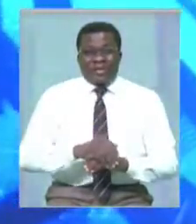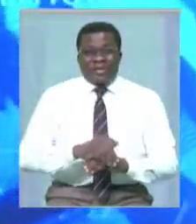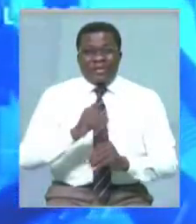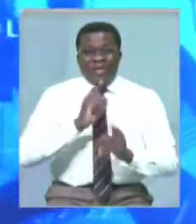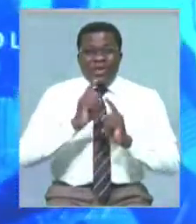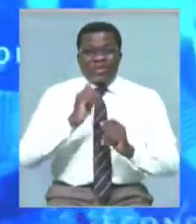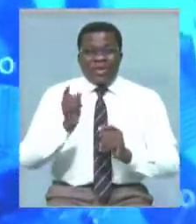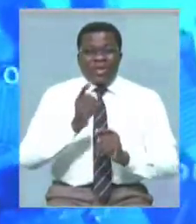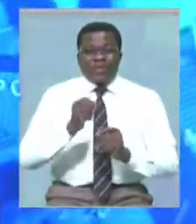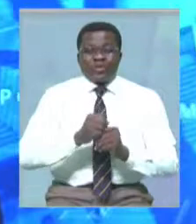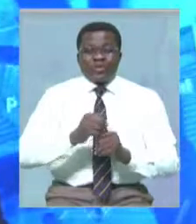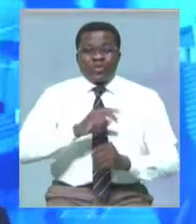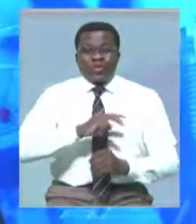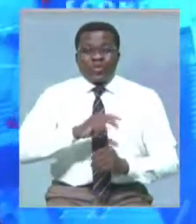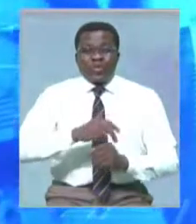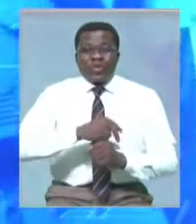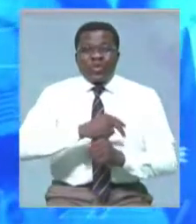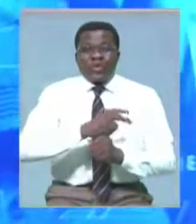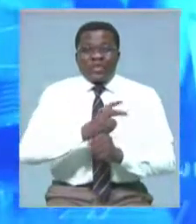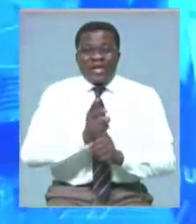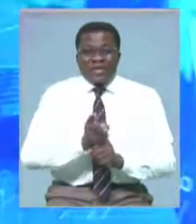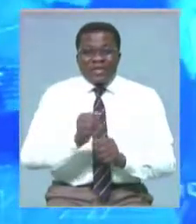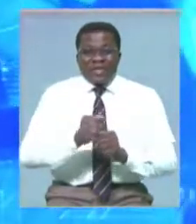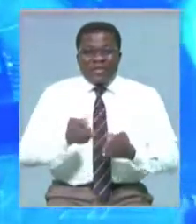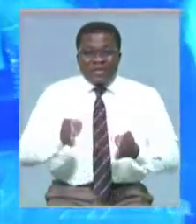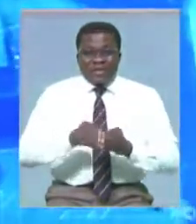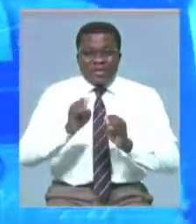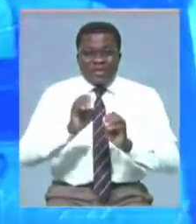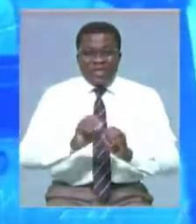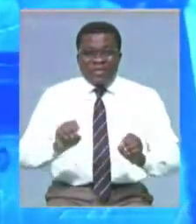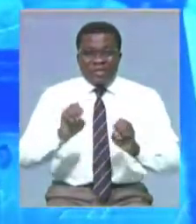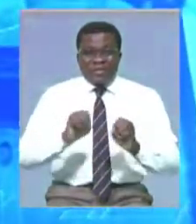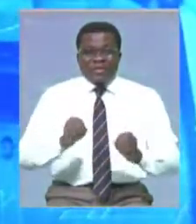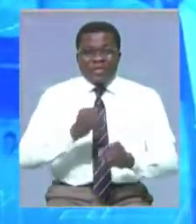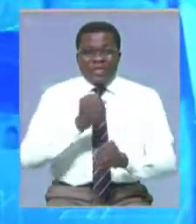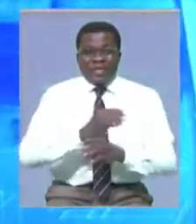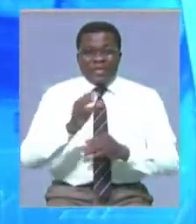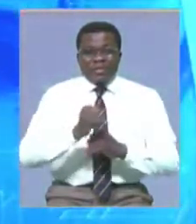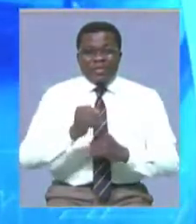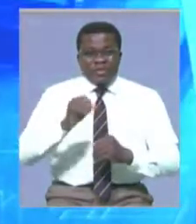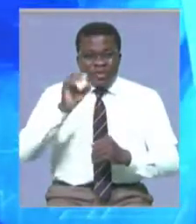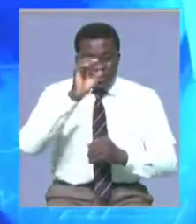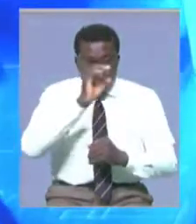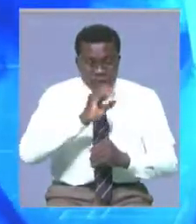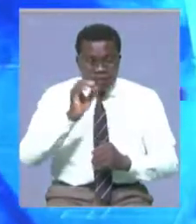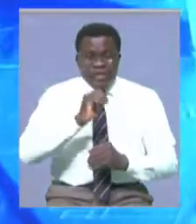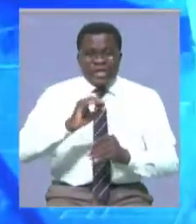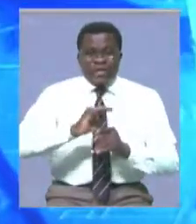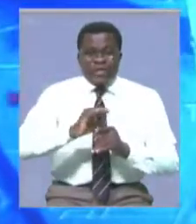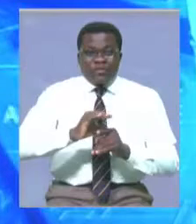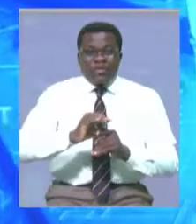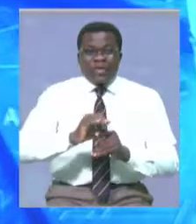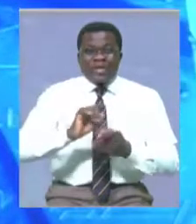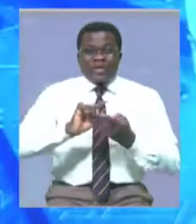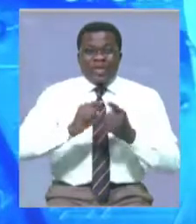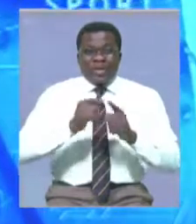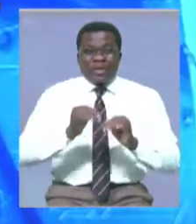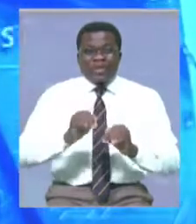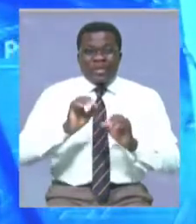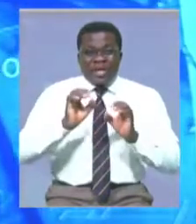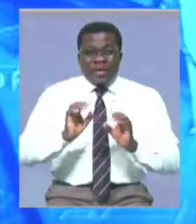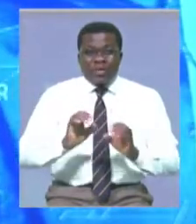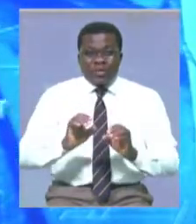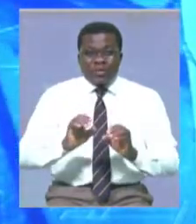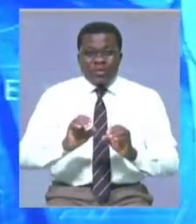parle toujours verdure. Avec cette réunion évaluation des dispositifs de recherche et de formation en partenariat à Cotonou,